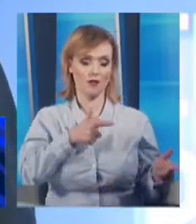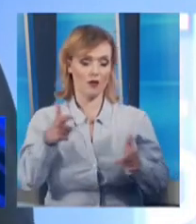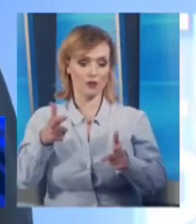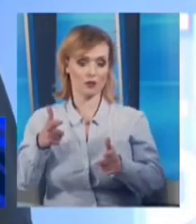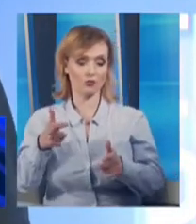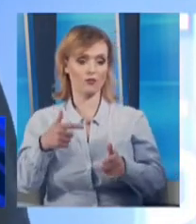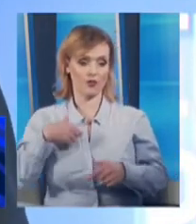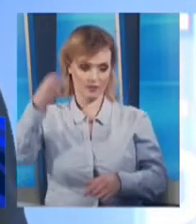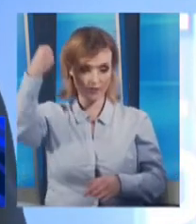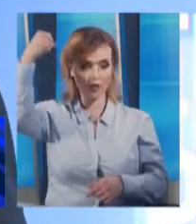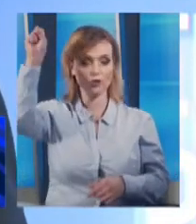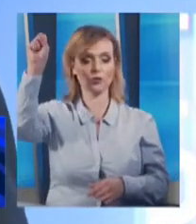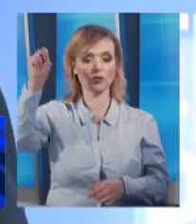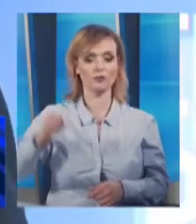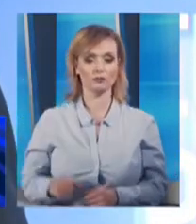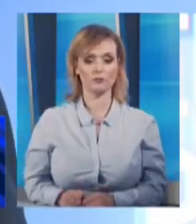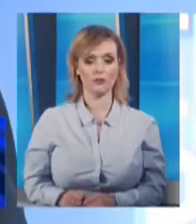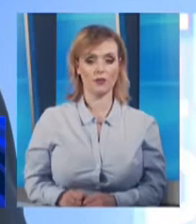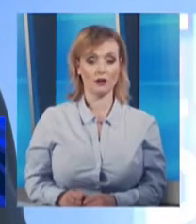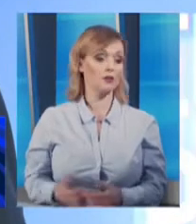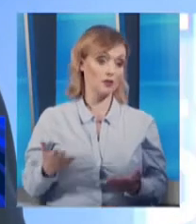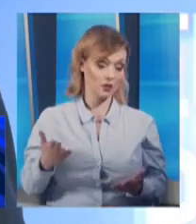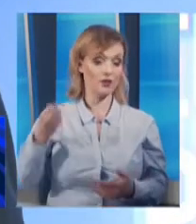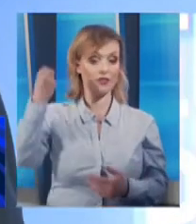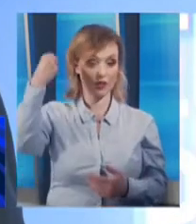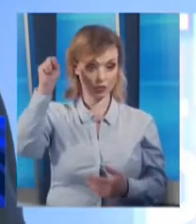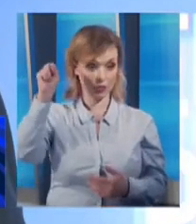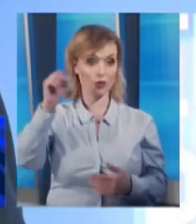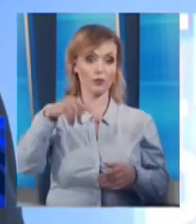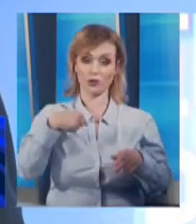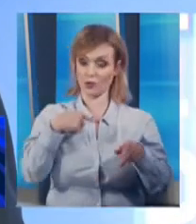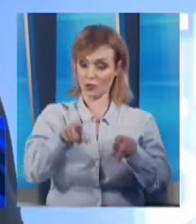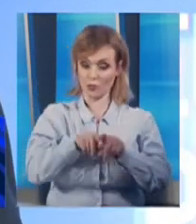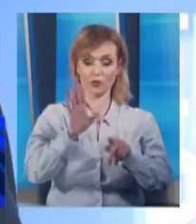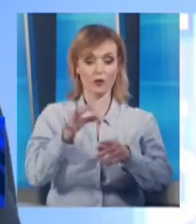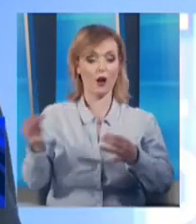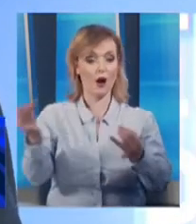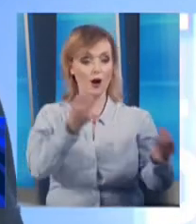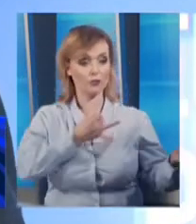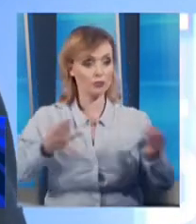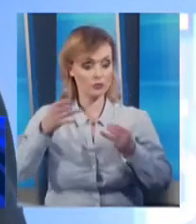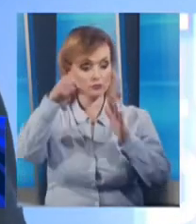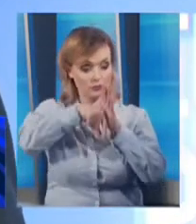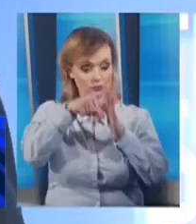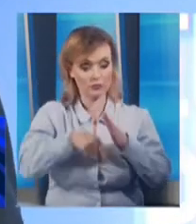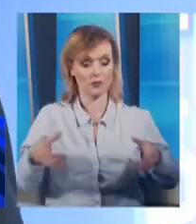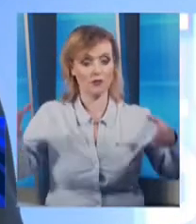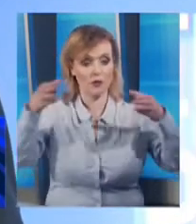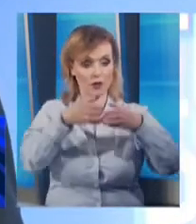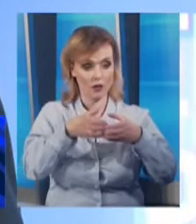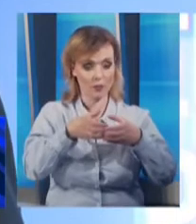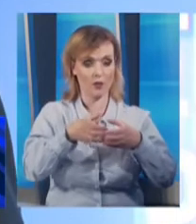o victorie și chiar și victoria o vom analiza și o vom discuta în cadrul echipei pentru